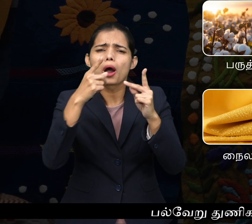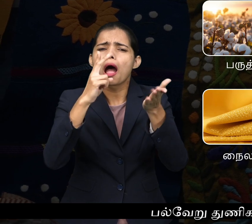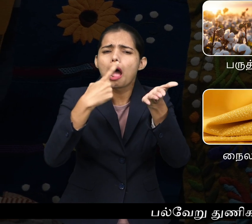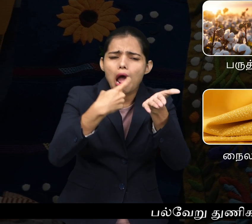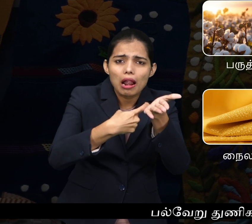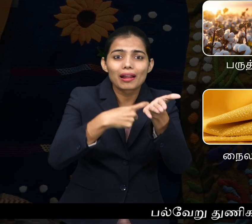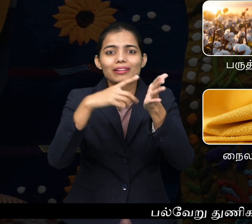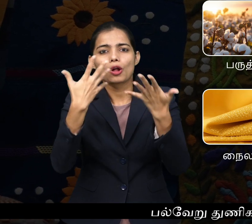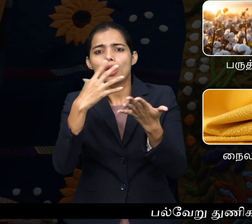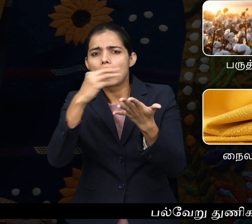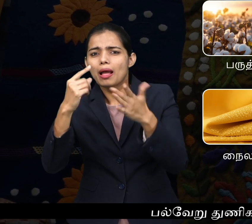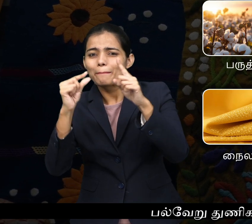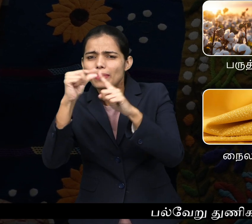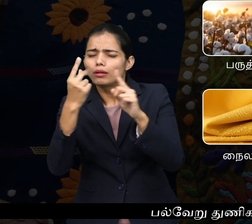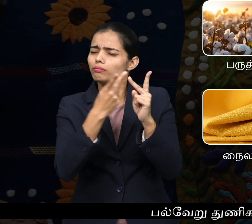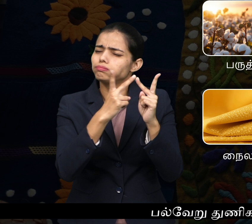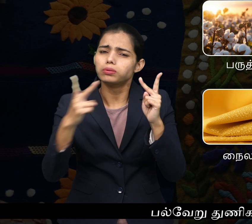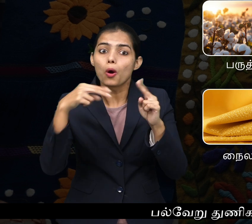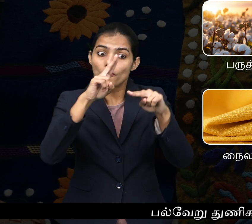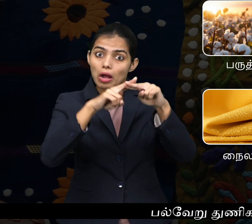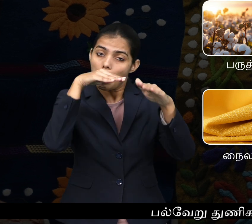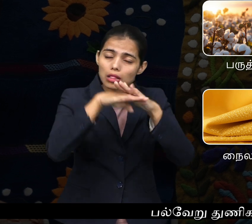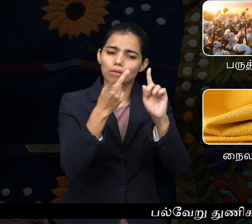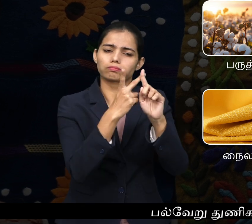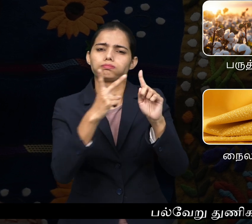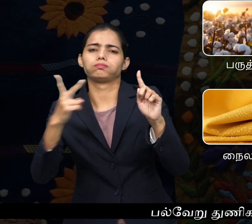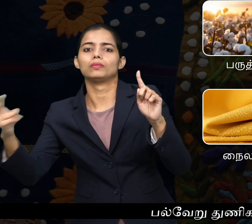பல்வேறு துணிகளின் ரகங்களில் அடங்கும்.